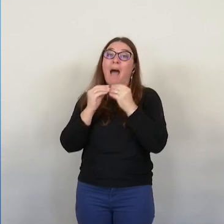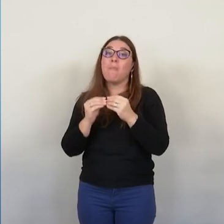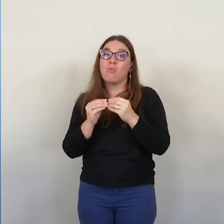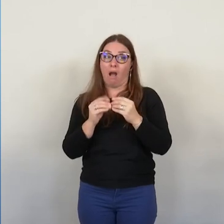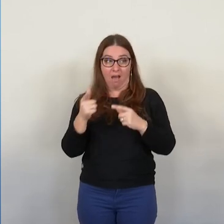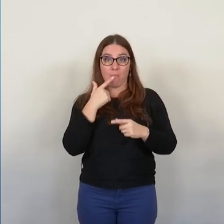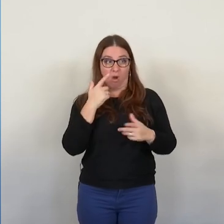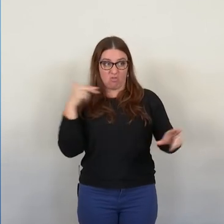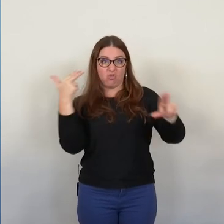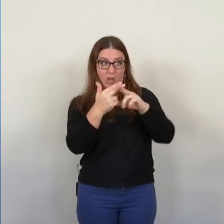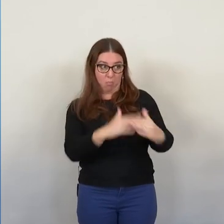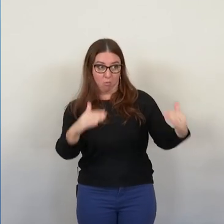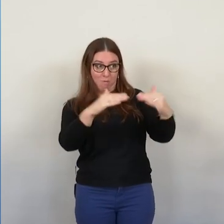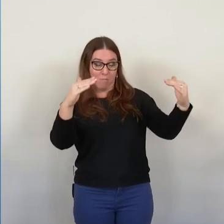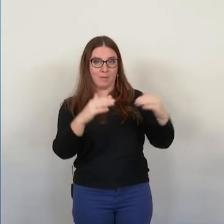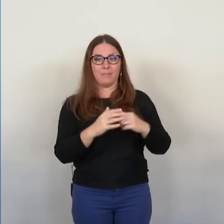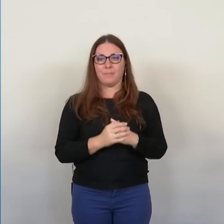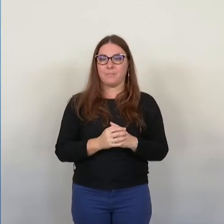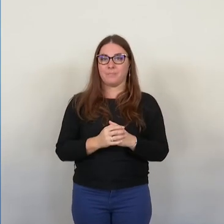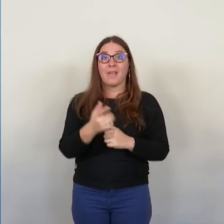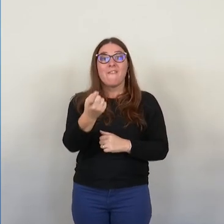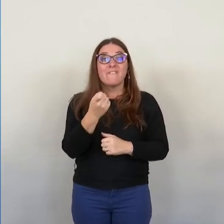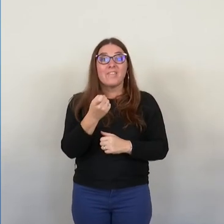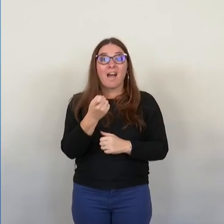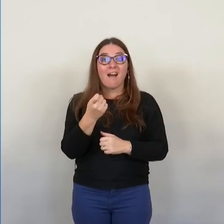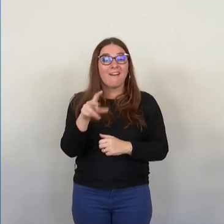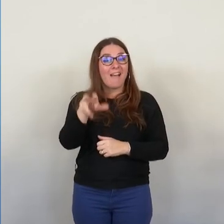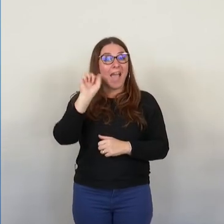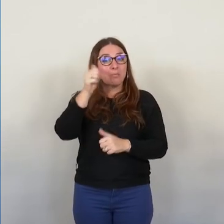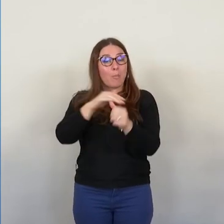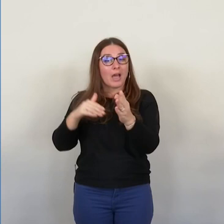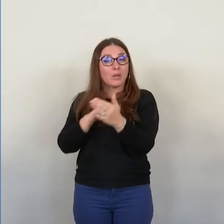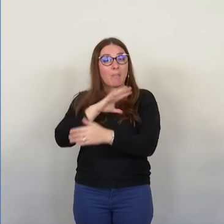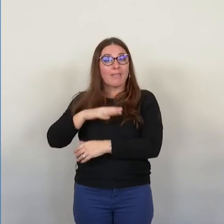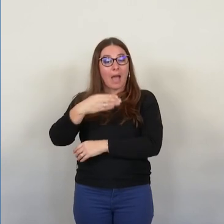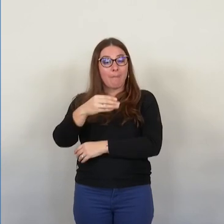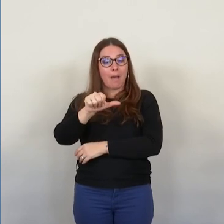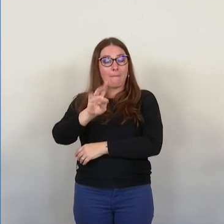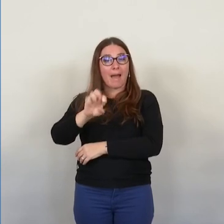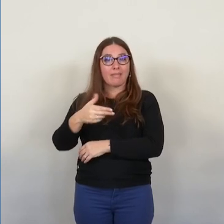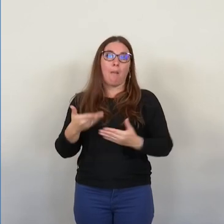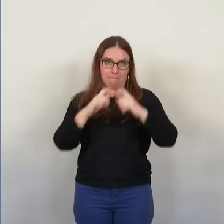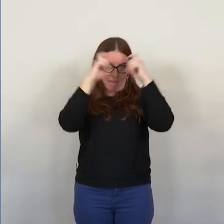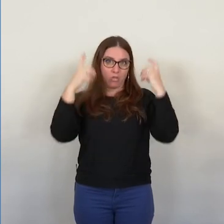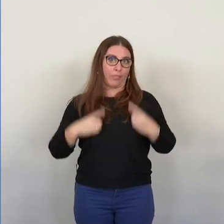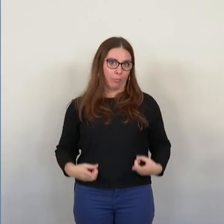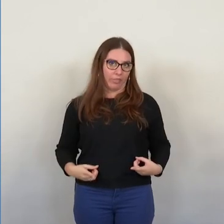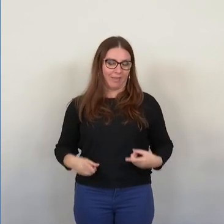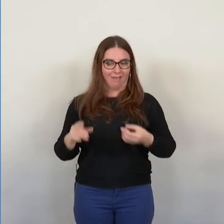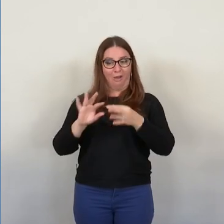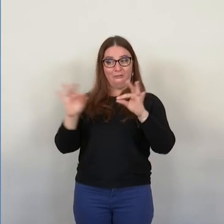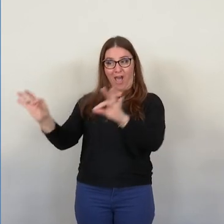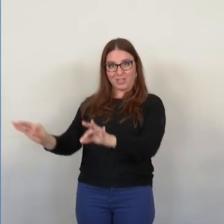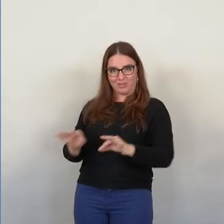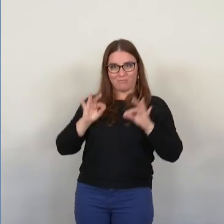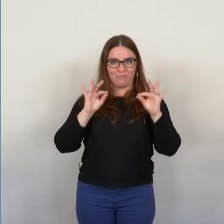euh euh c'est d'éisa Martin notre ancienne première adjointe et député euh une phrase qui